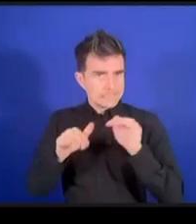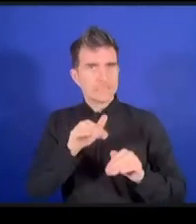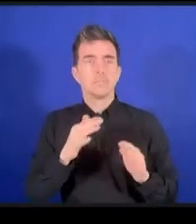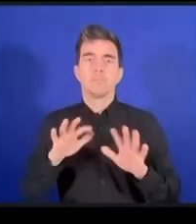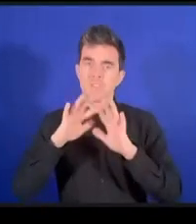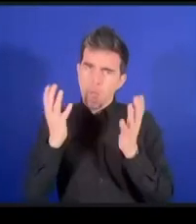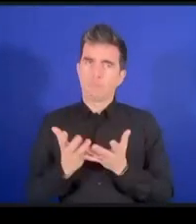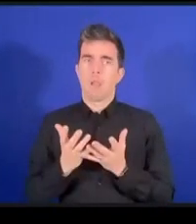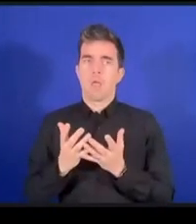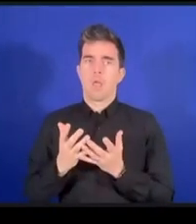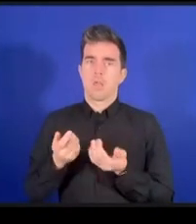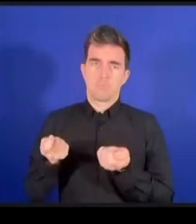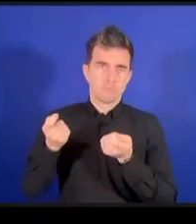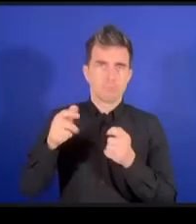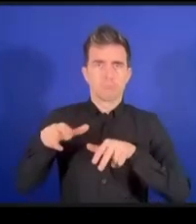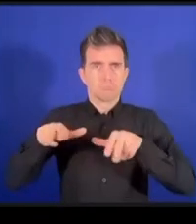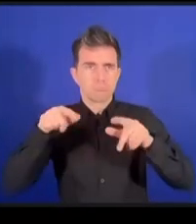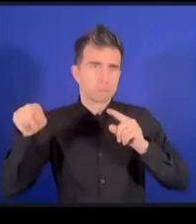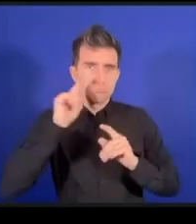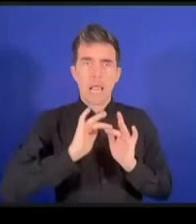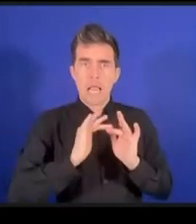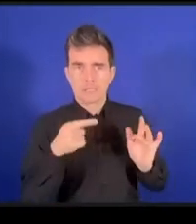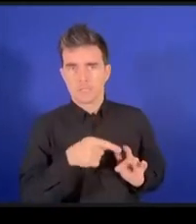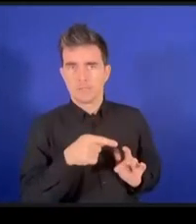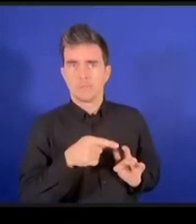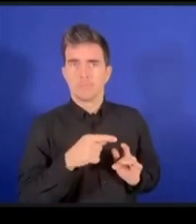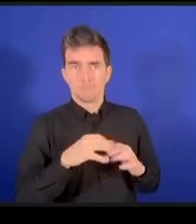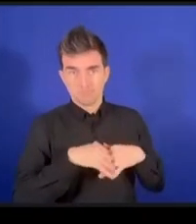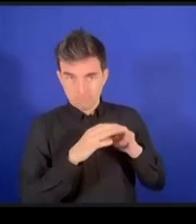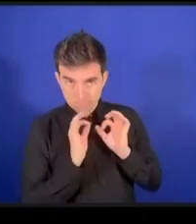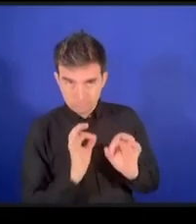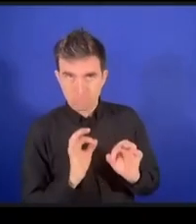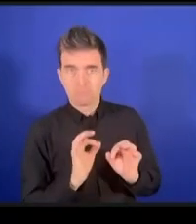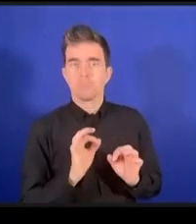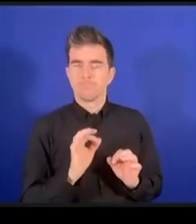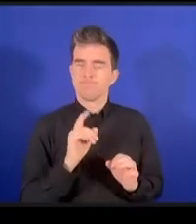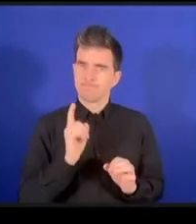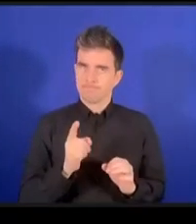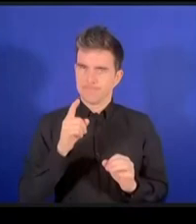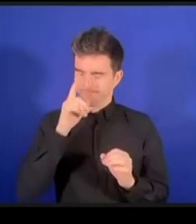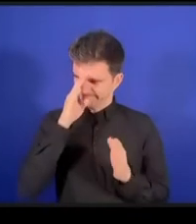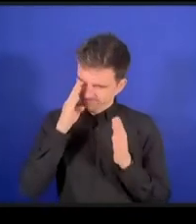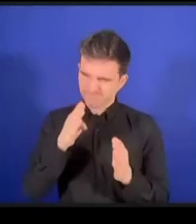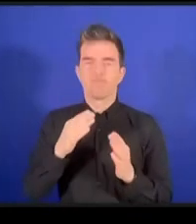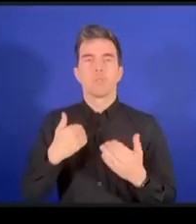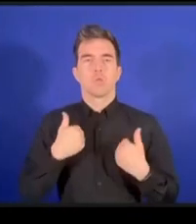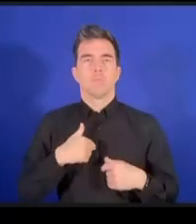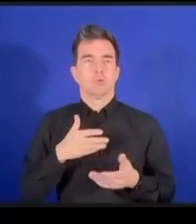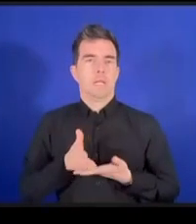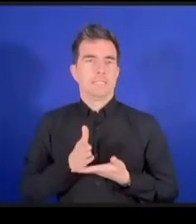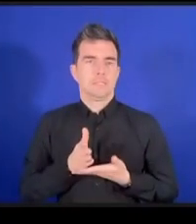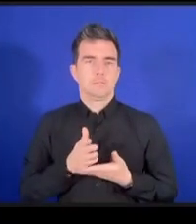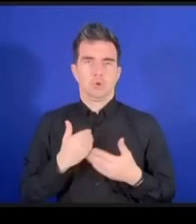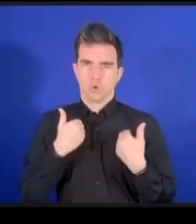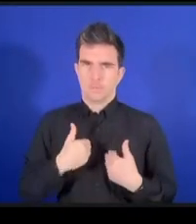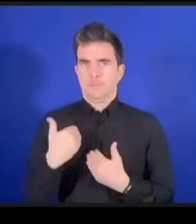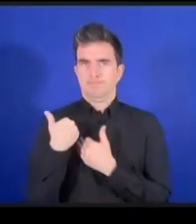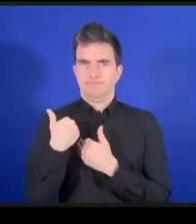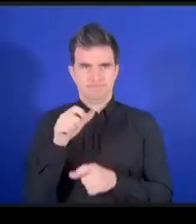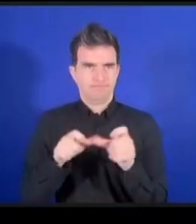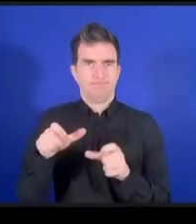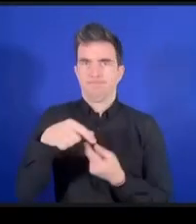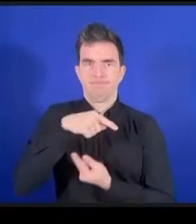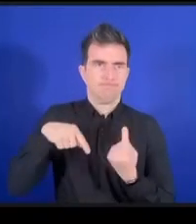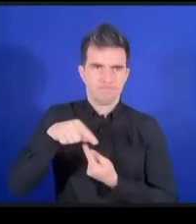быть создана и делать акцент так и говорить об